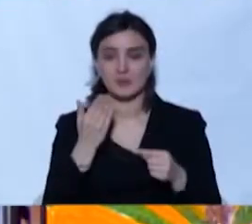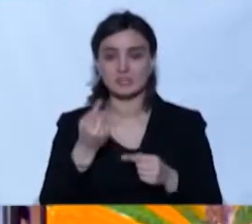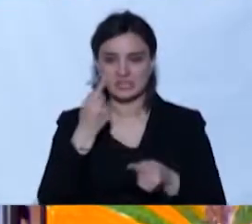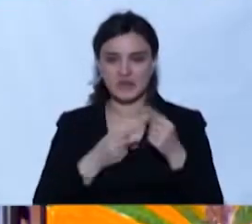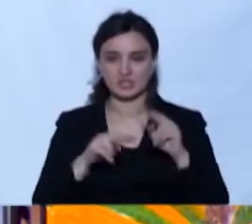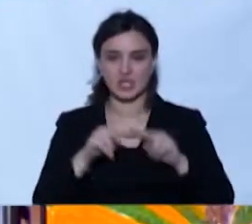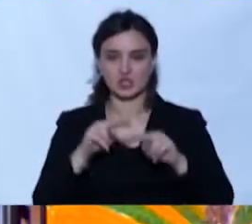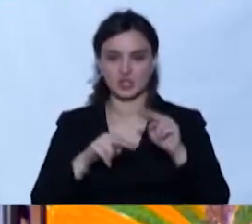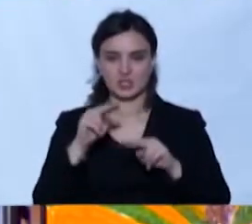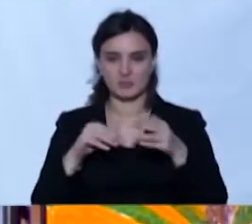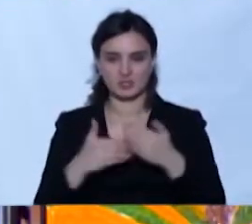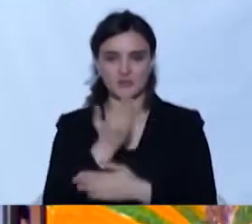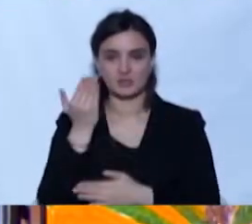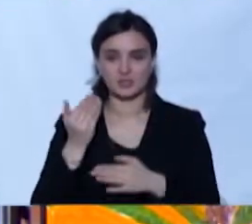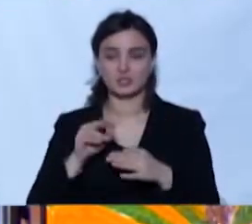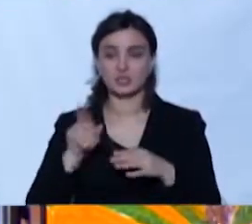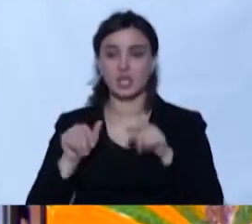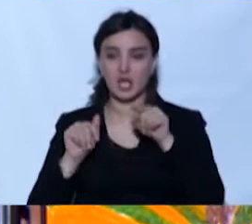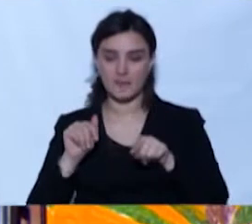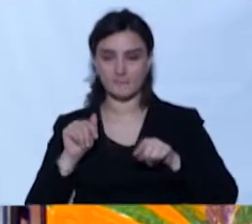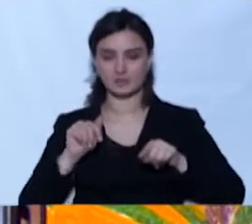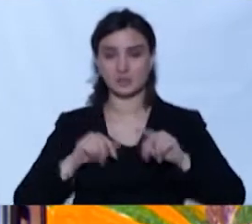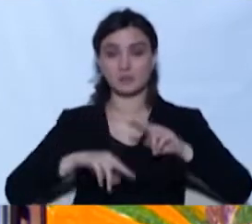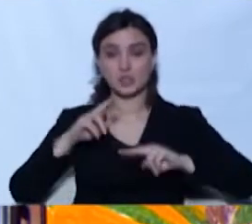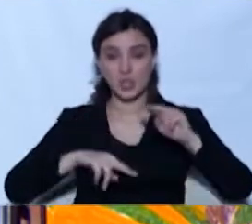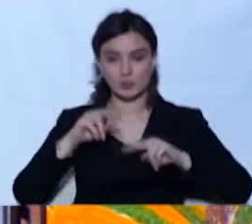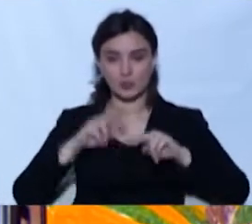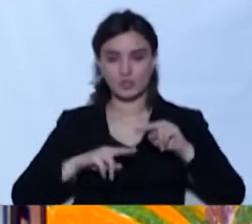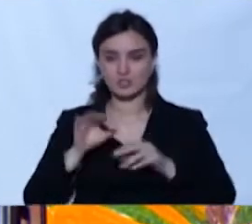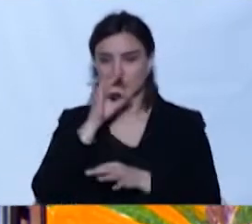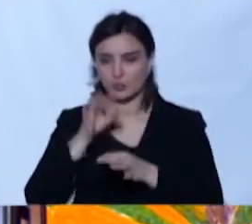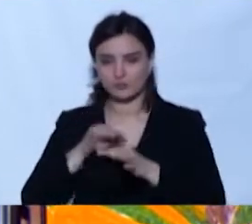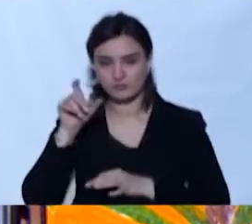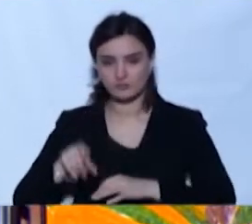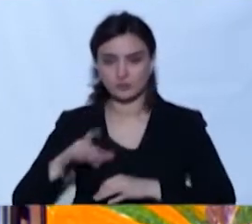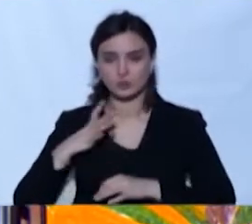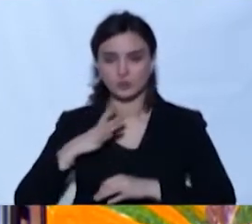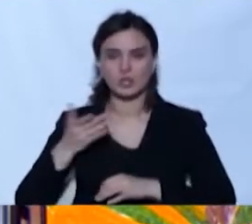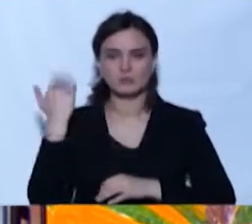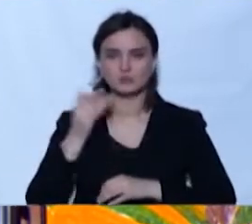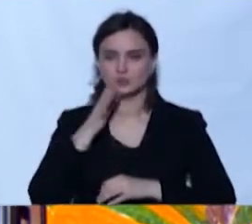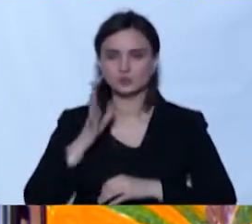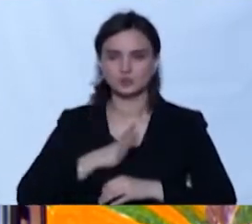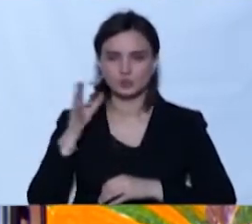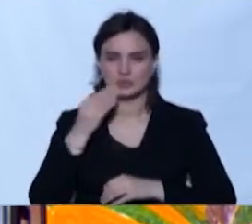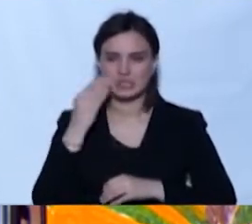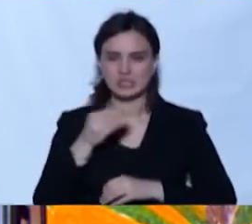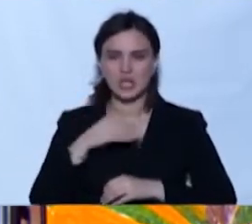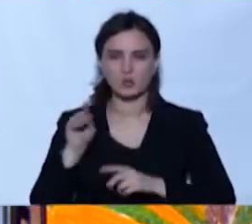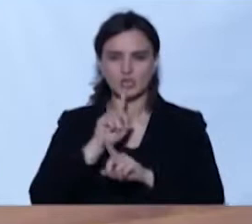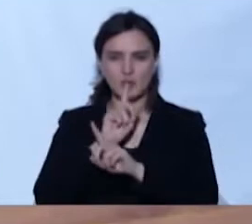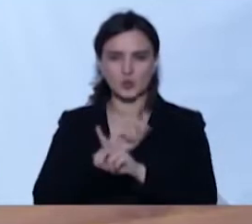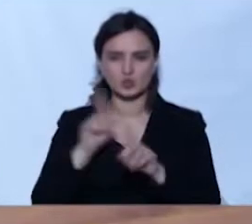და ამ მშენებლობას ხელმძღვანელობდა იმ დროის გენიალური და გამოჩენილი